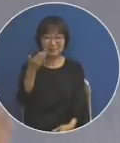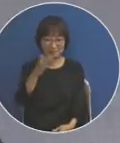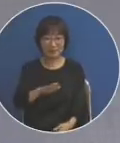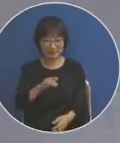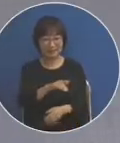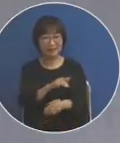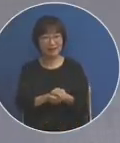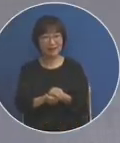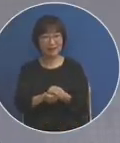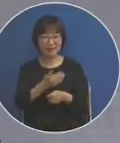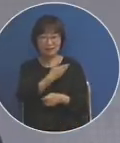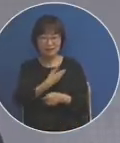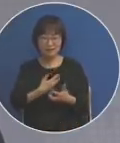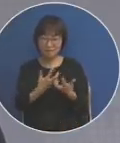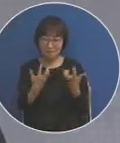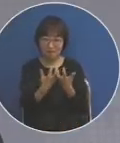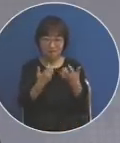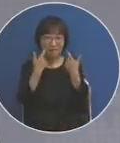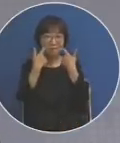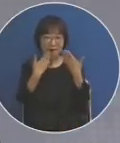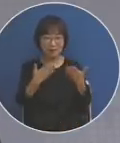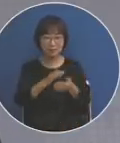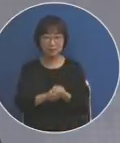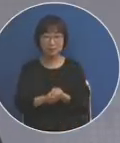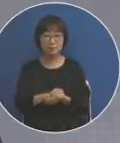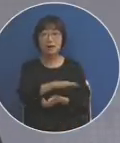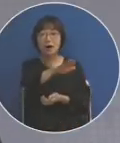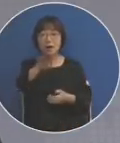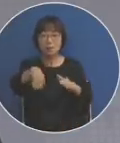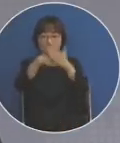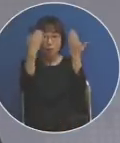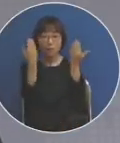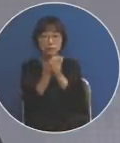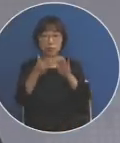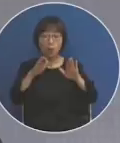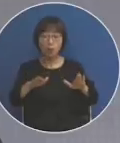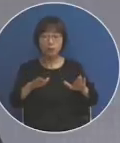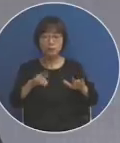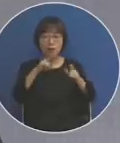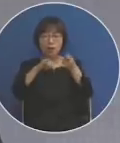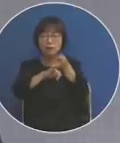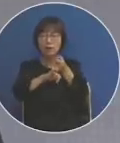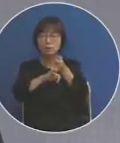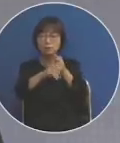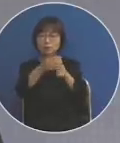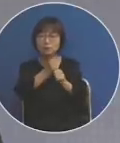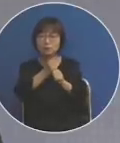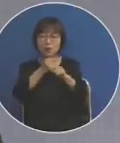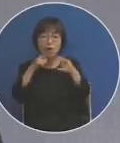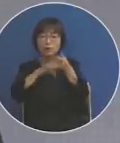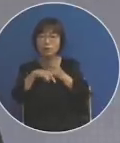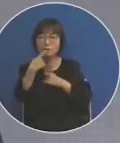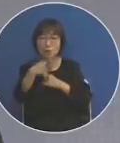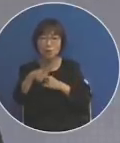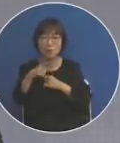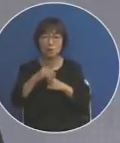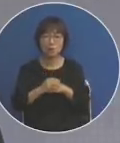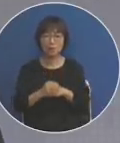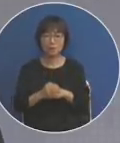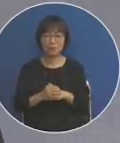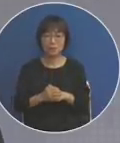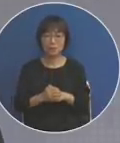자, 이분들이 오늘 어떤 언약을 가지고 가야 될 것인가? Now, what kind of covenant should they hold on to today and return? 또 여러분